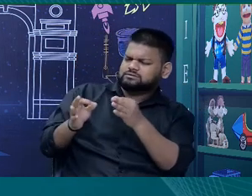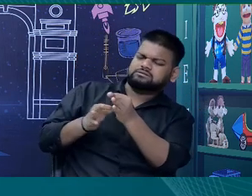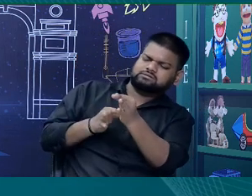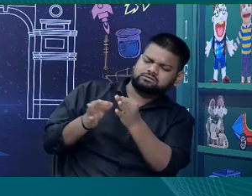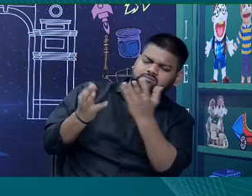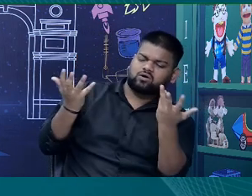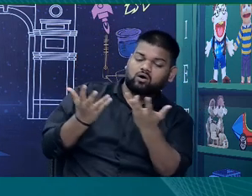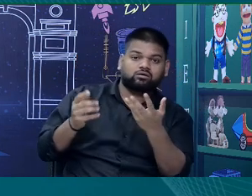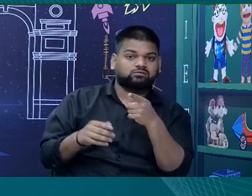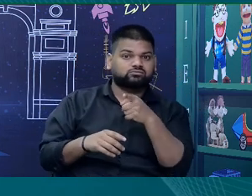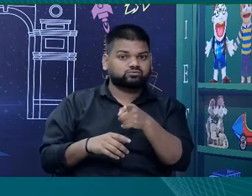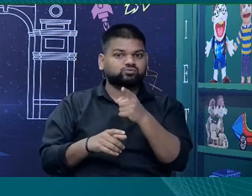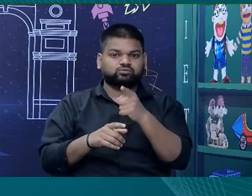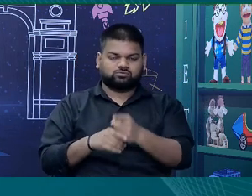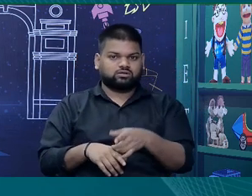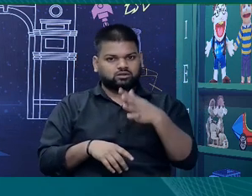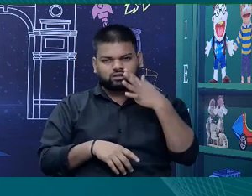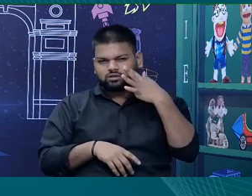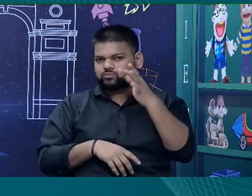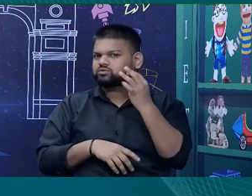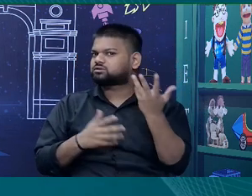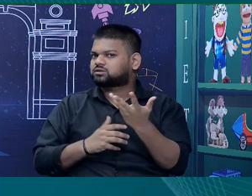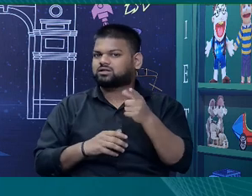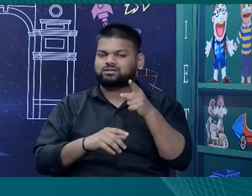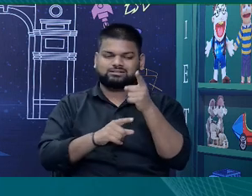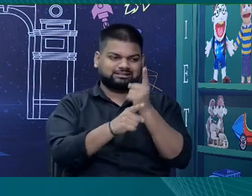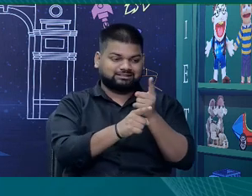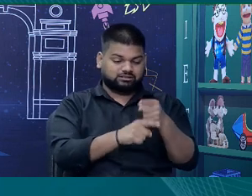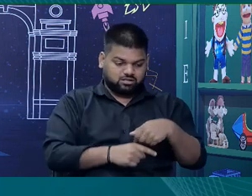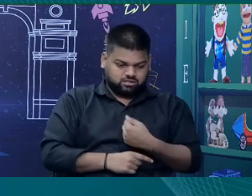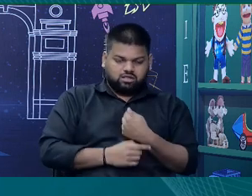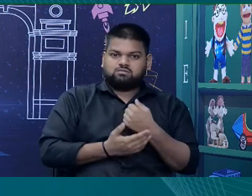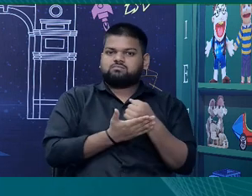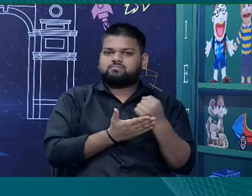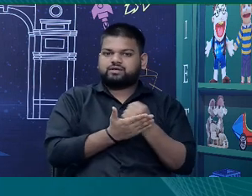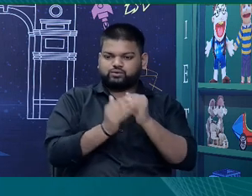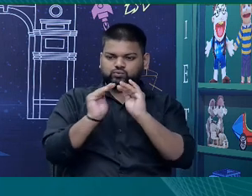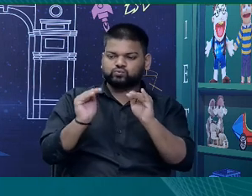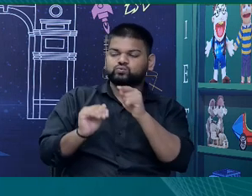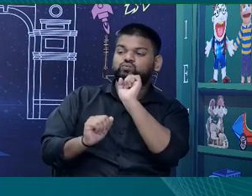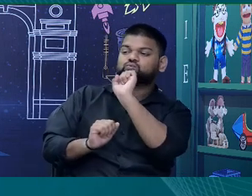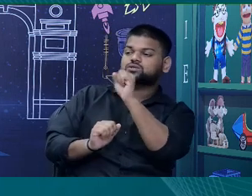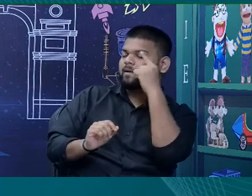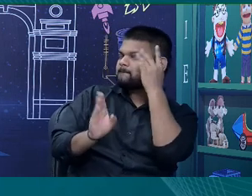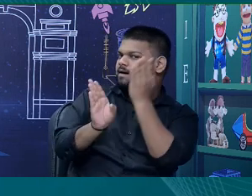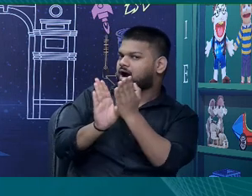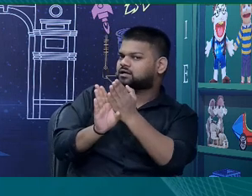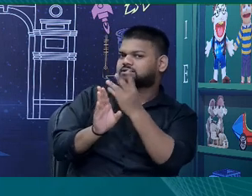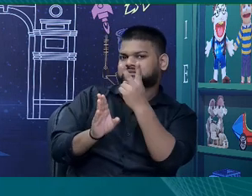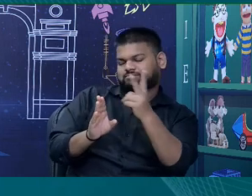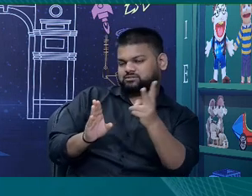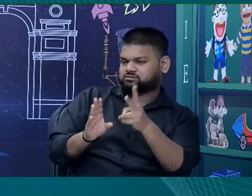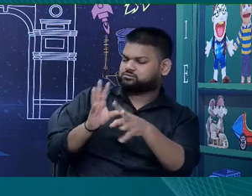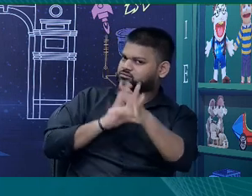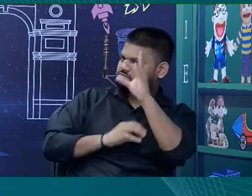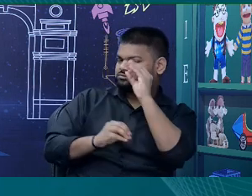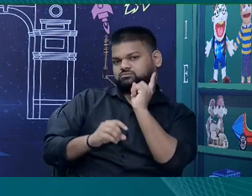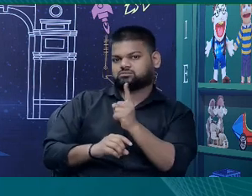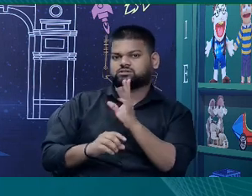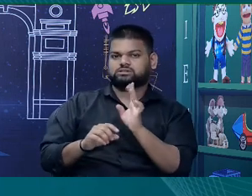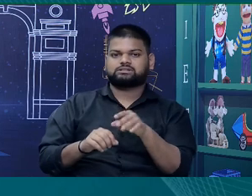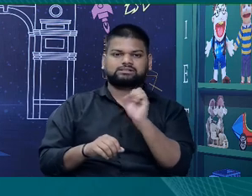वह किस तरह से मैथ्स के किसी सवाल को आ समझ रहा है कोई बच्चा आसानी से समझ रहा है कोई बच्चा नहीं समझ रहा है तो जो सर